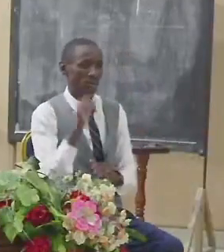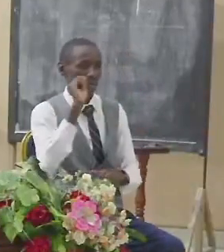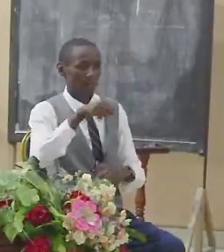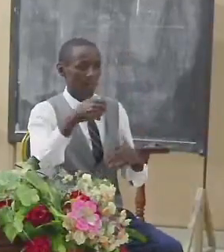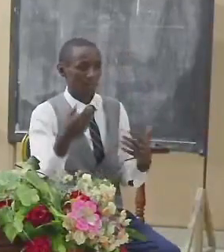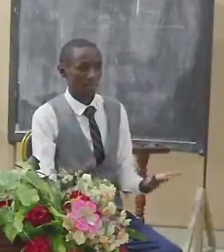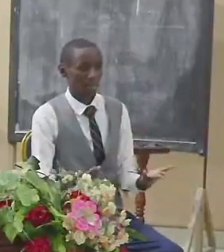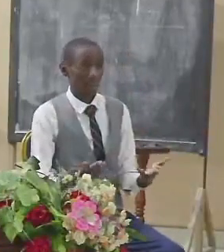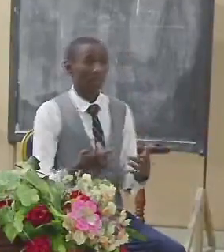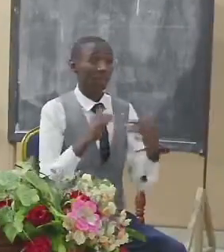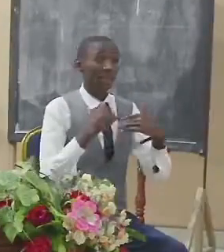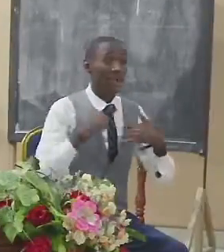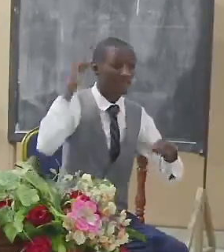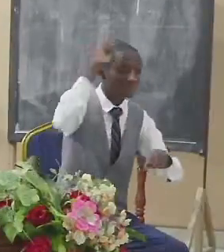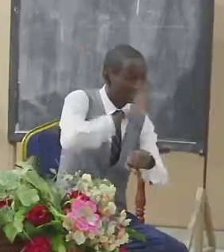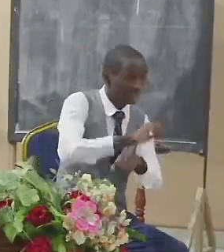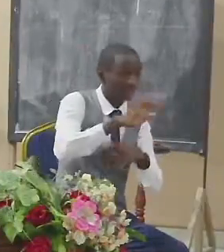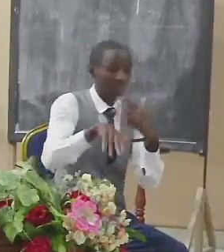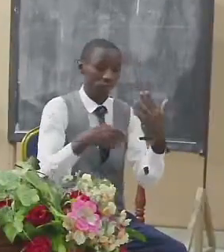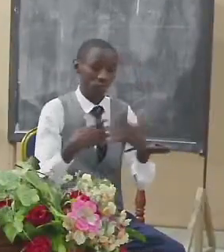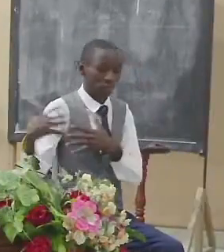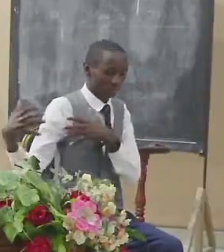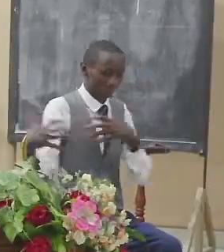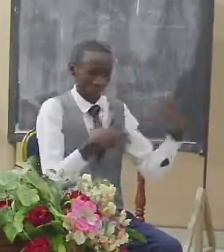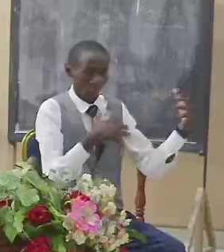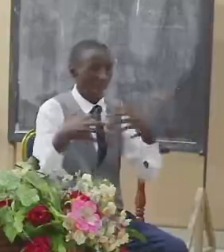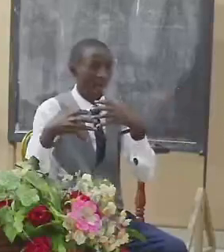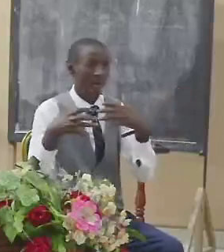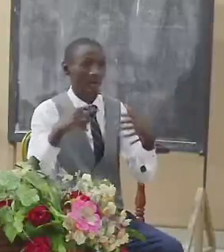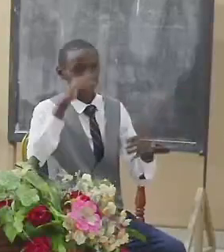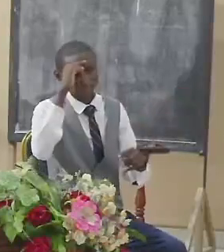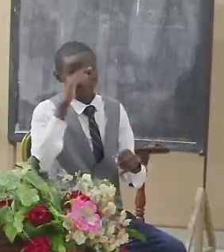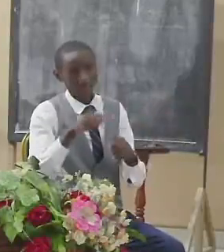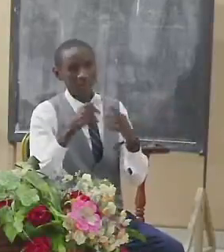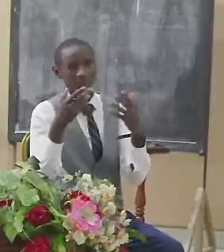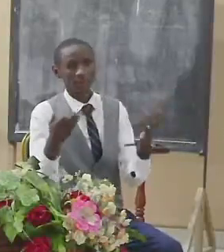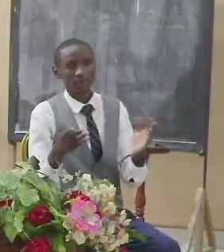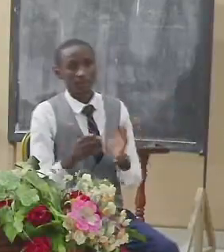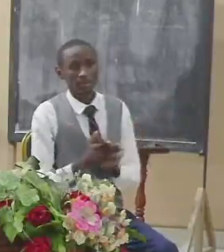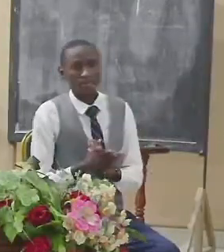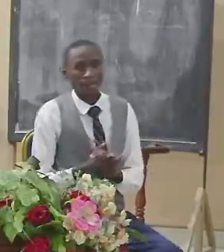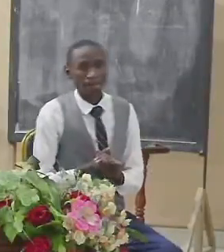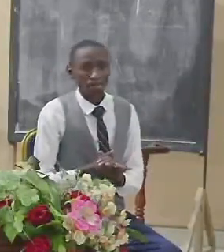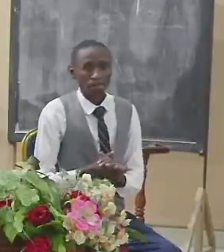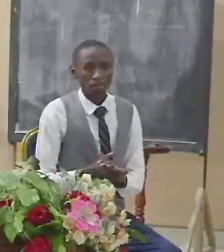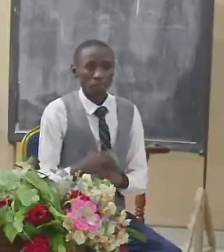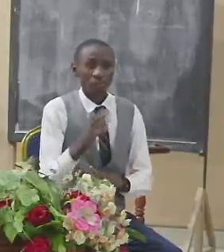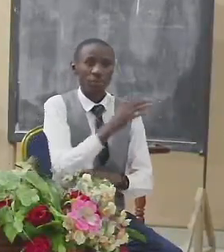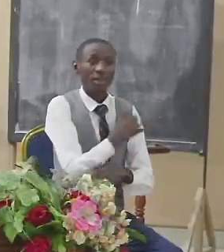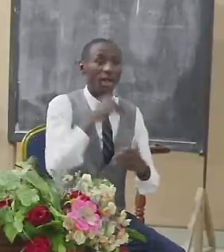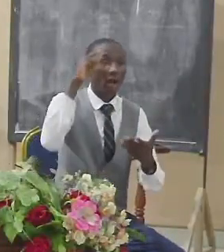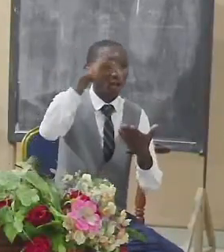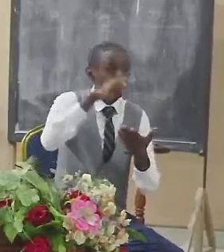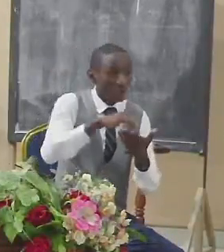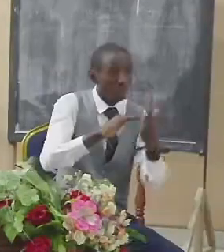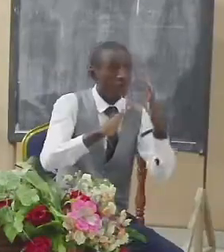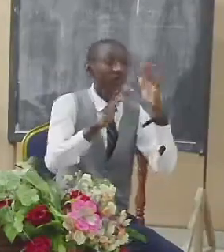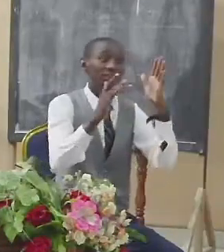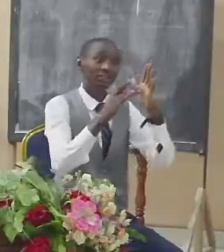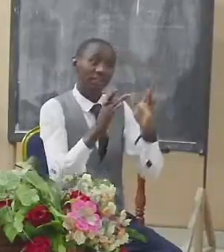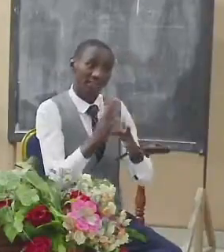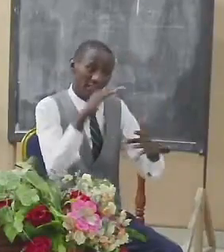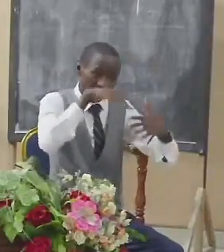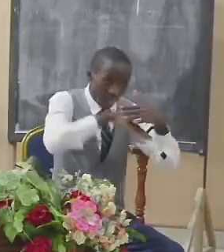Ndio. Il a vaincu tous les combats. Alishinda vita zote ndugu. Et il est entré avec tous les saints. Na akaingia